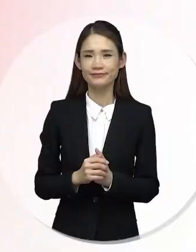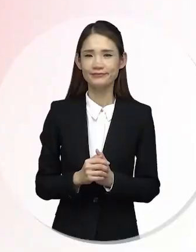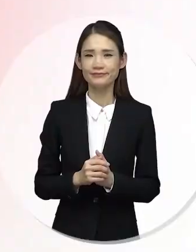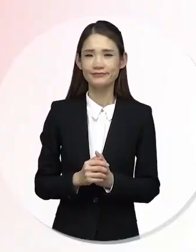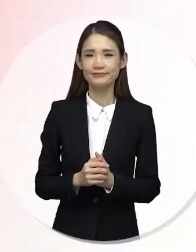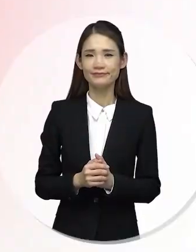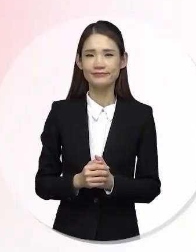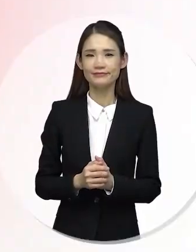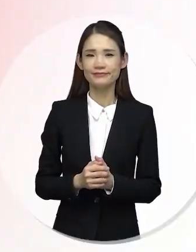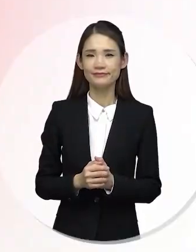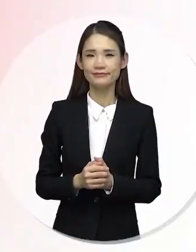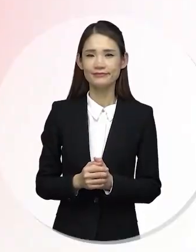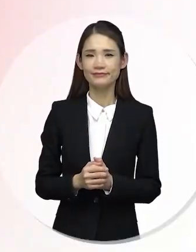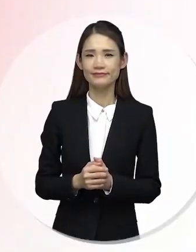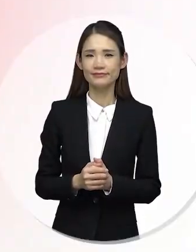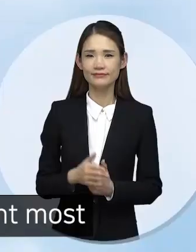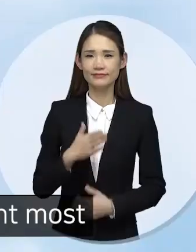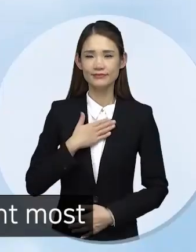싶습니다.